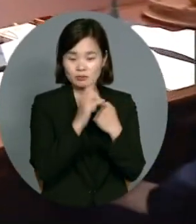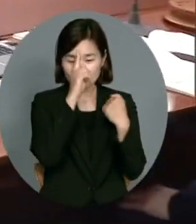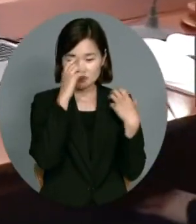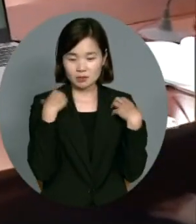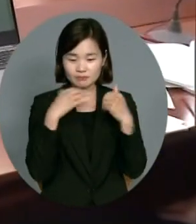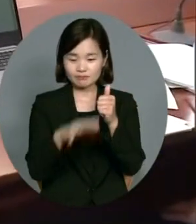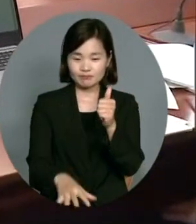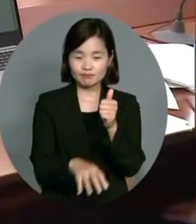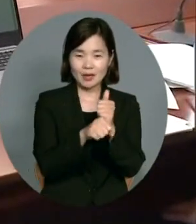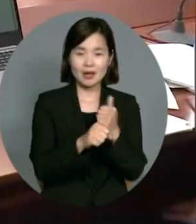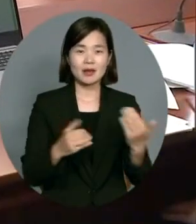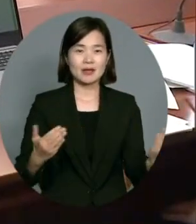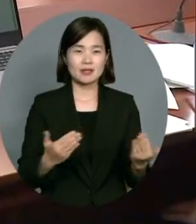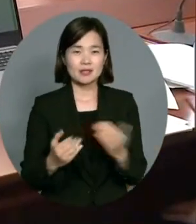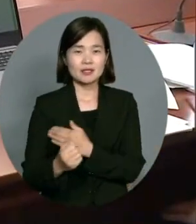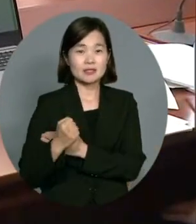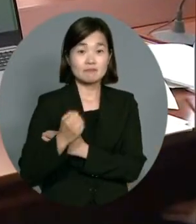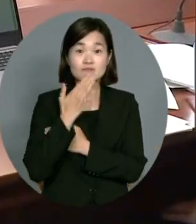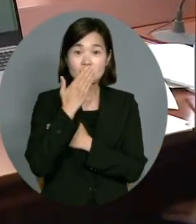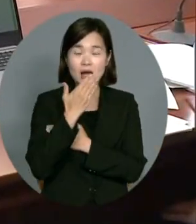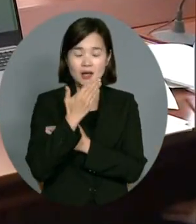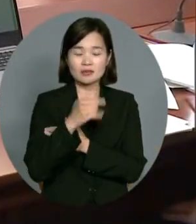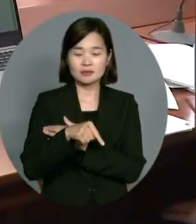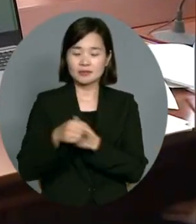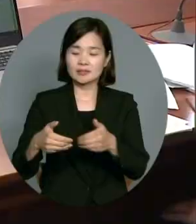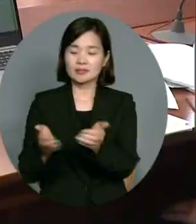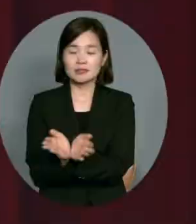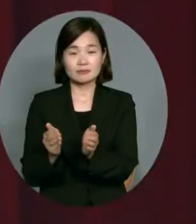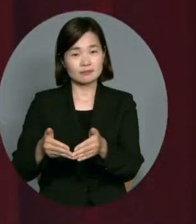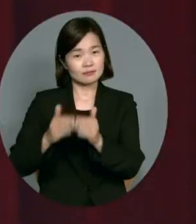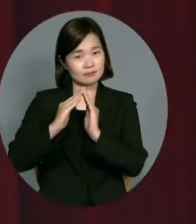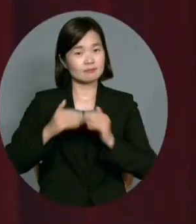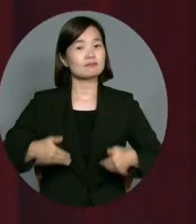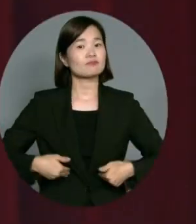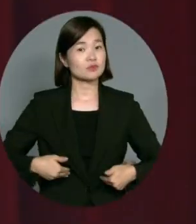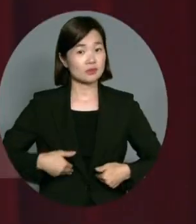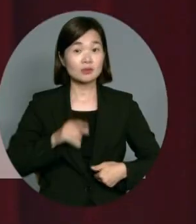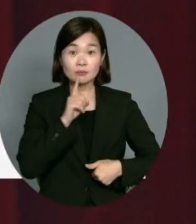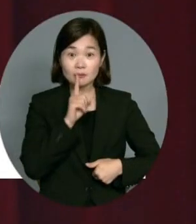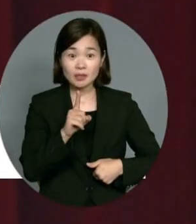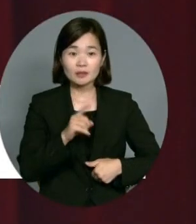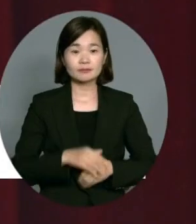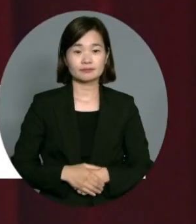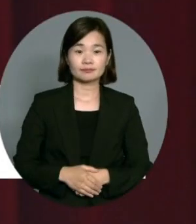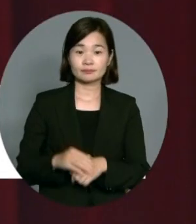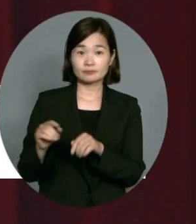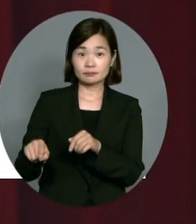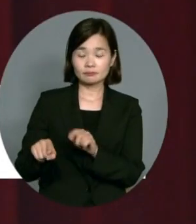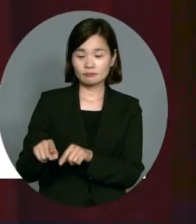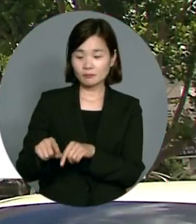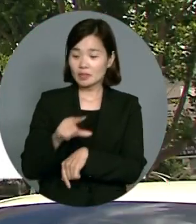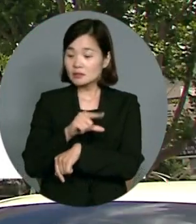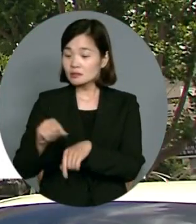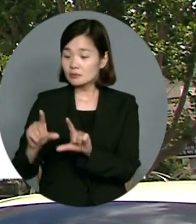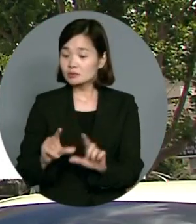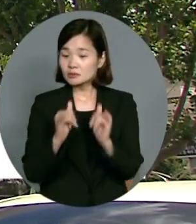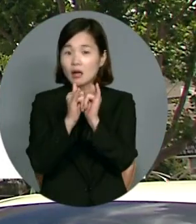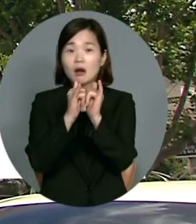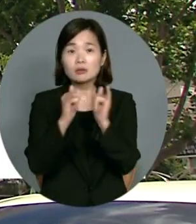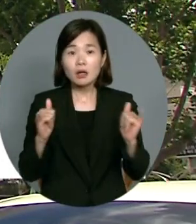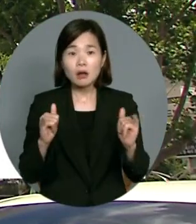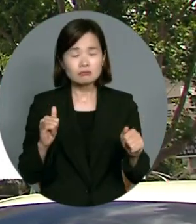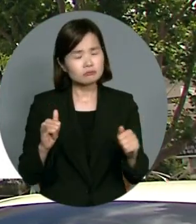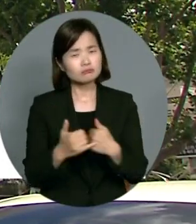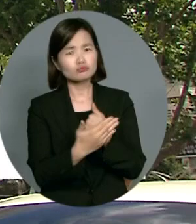강력한 집행 기능을 가진 별도의 부처가 필요하다는 얘기입니다. 주민들에게 체감될 수 있는 그런 권한이 넘어오지